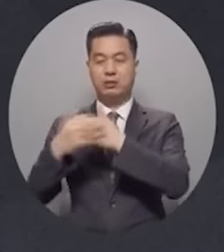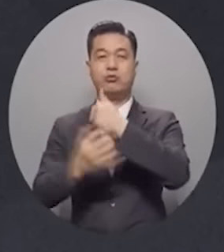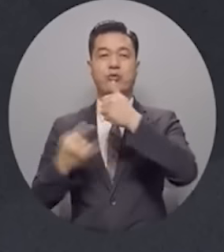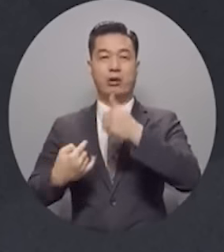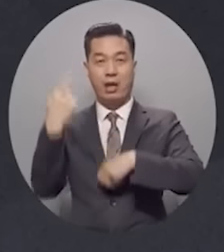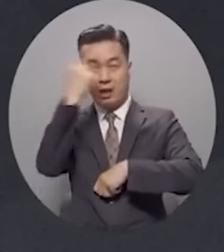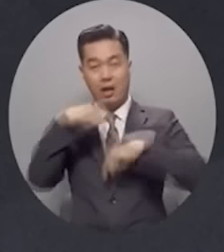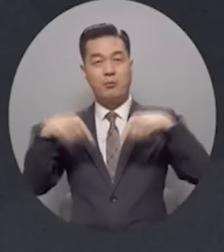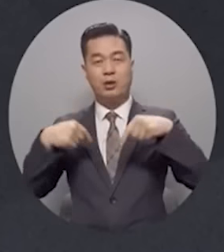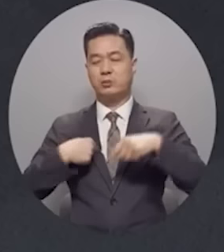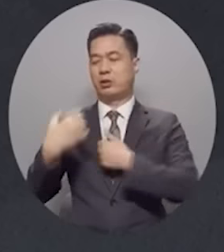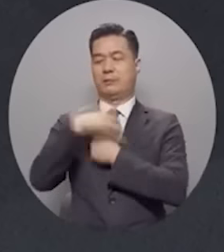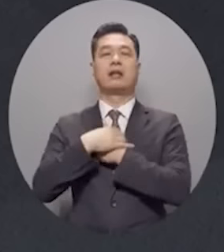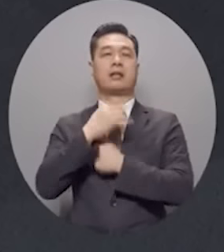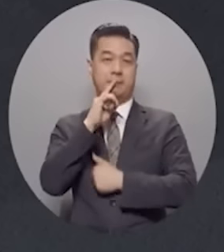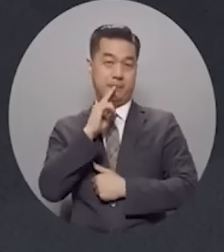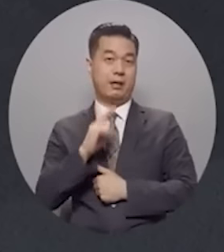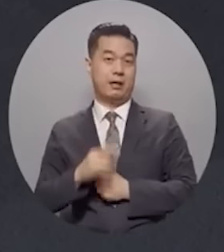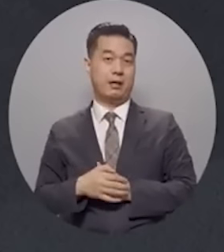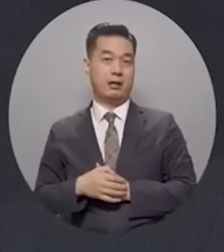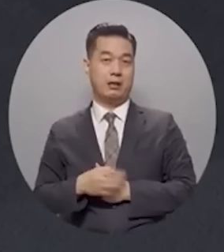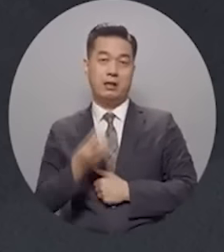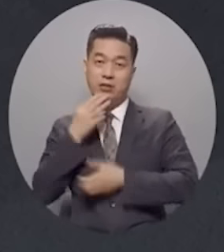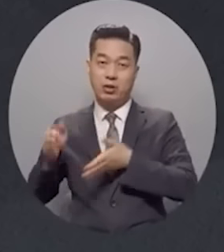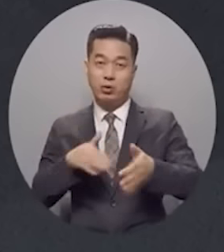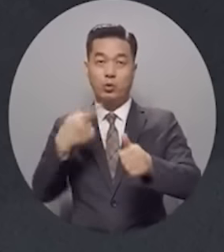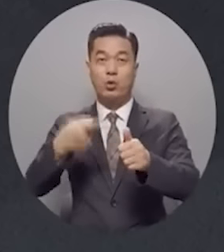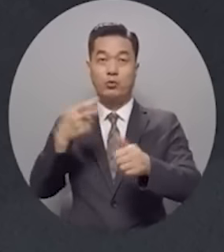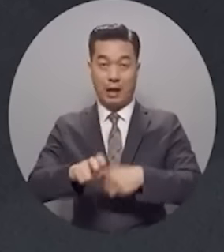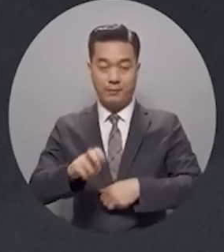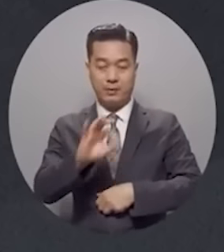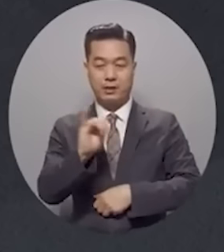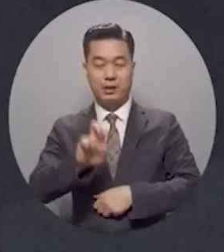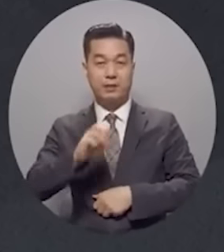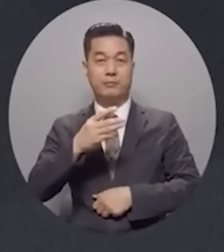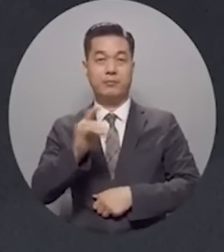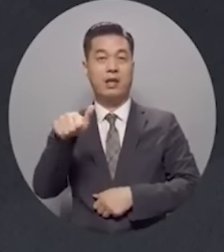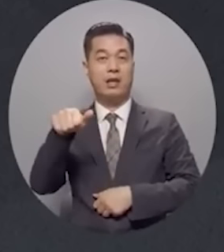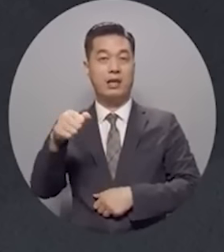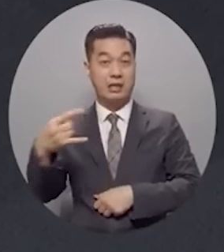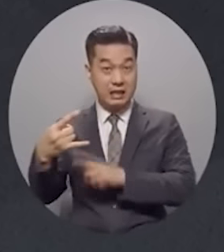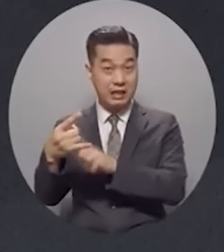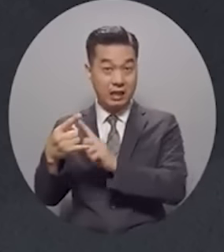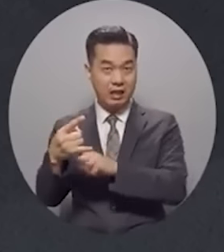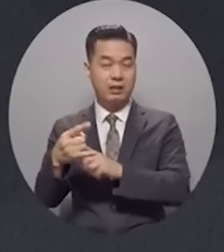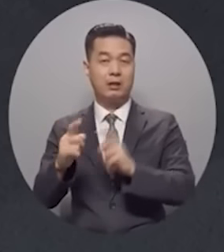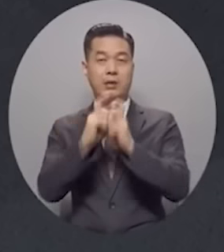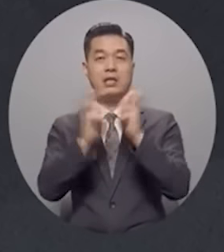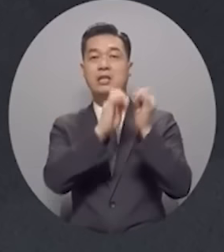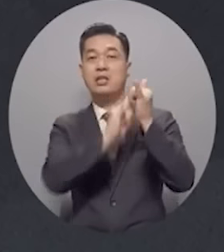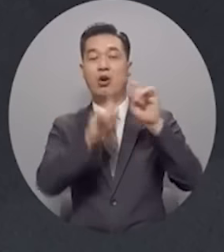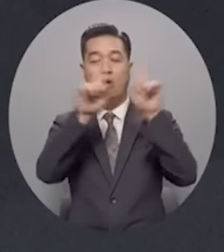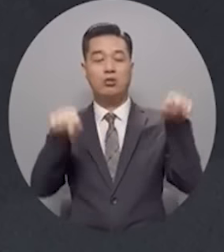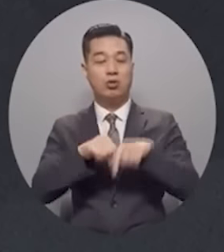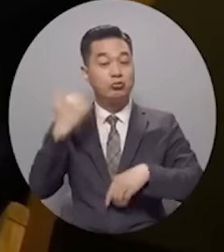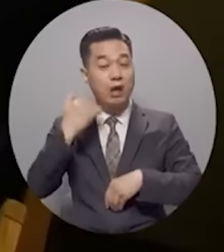보라고 그랬어요. 그 경기 교육감, 어? 임태희, 예. 예? 예. 그 사람 이력서 누가 본지 알아요?